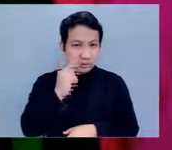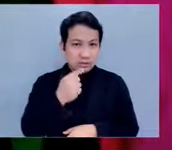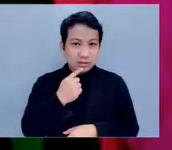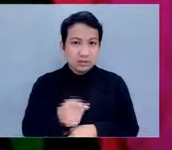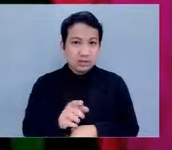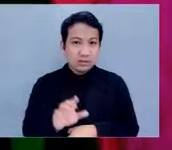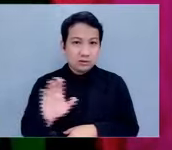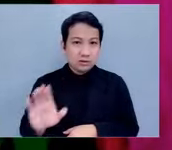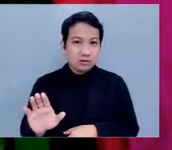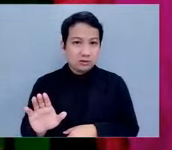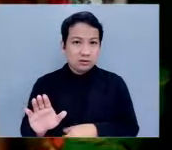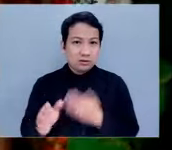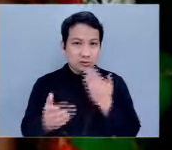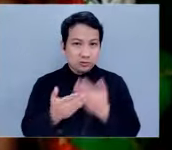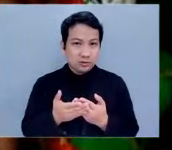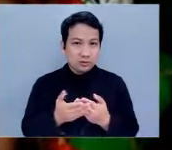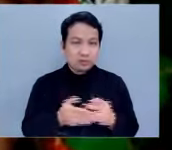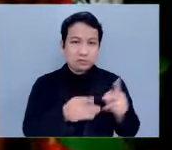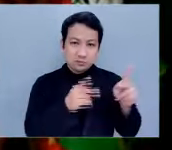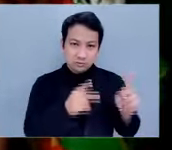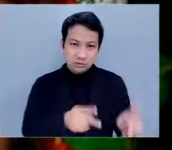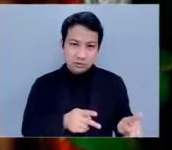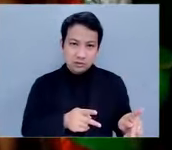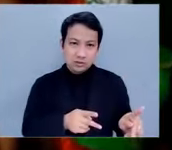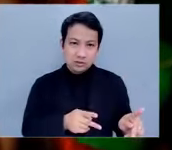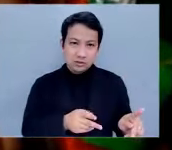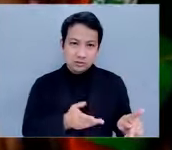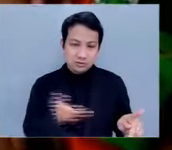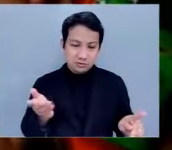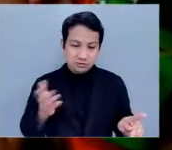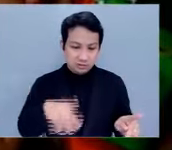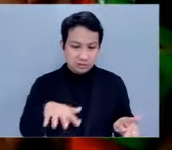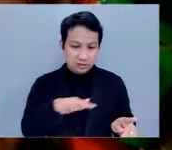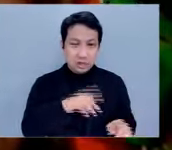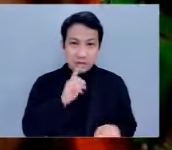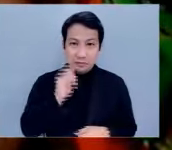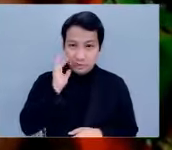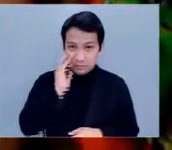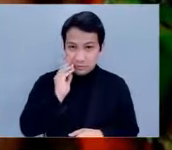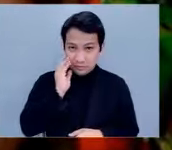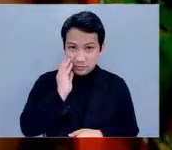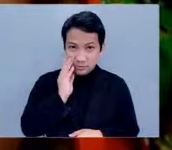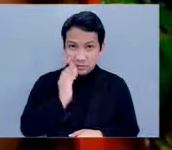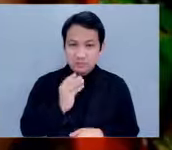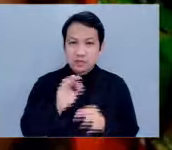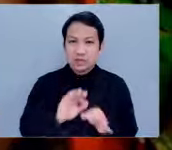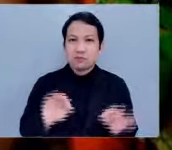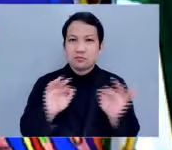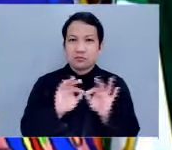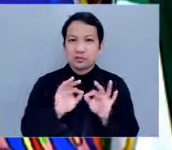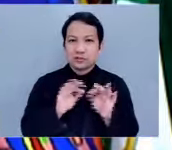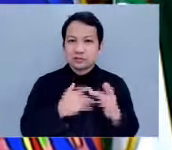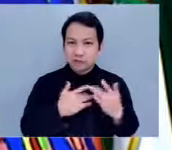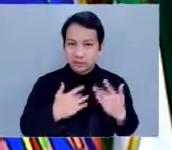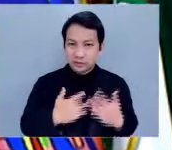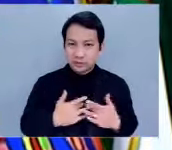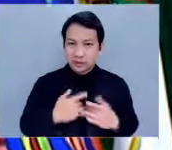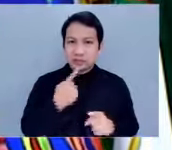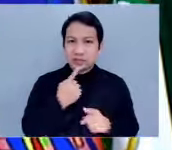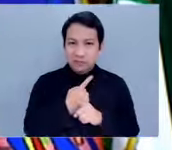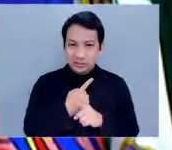na maging mabuting tao kayo. Tayo naman, sa lahat ng pagdadaanan natin, basta ang puso natin nasa tamang lugar. Yes. Kahit